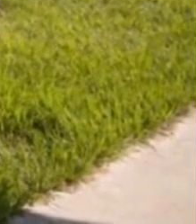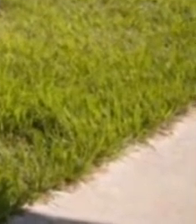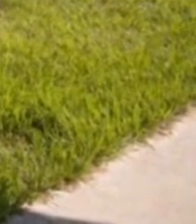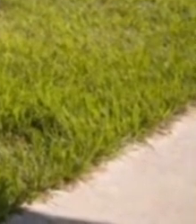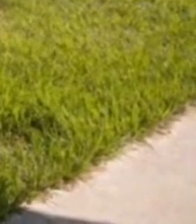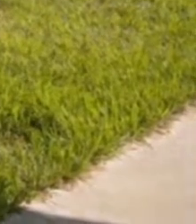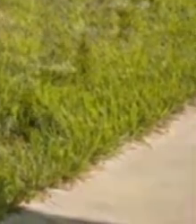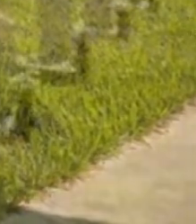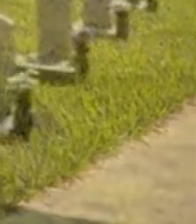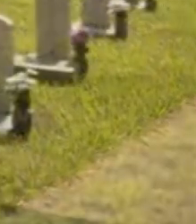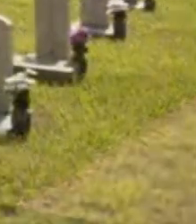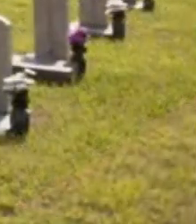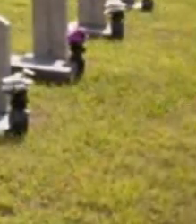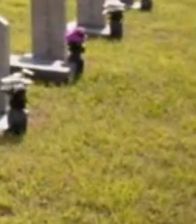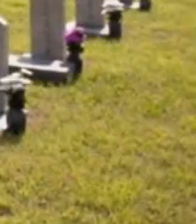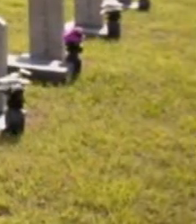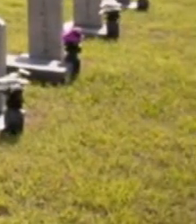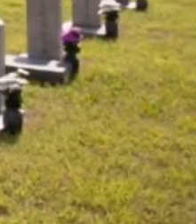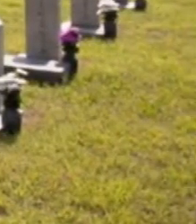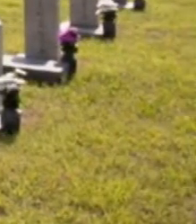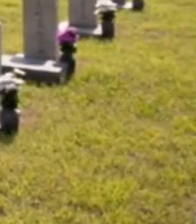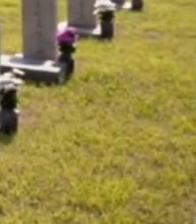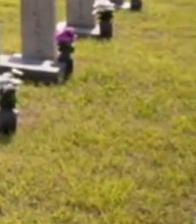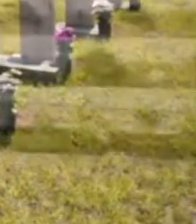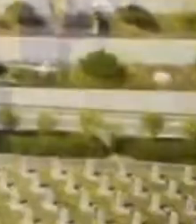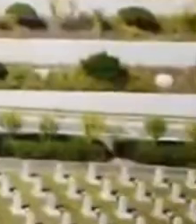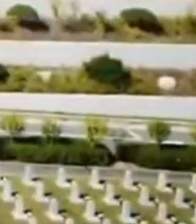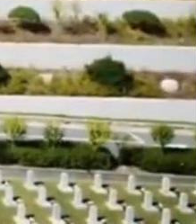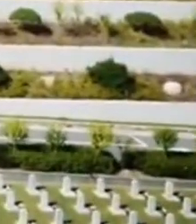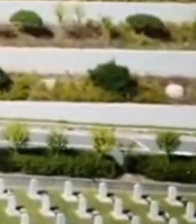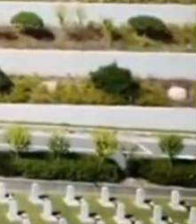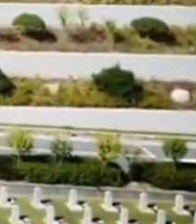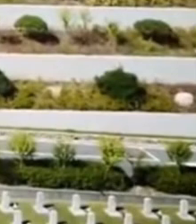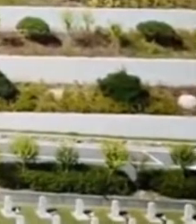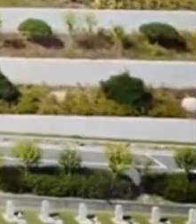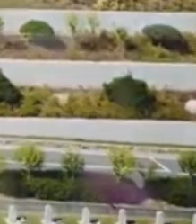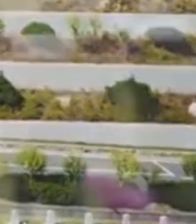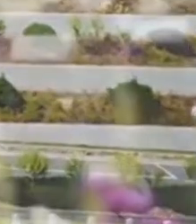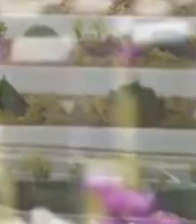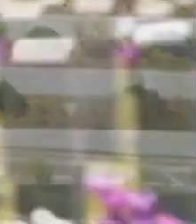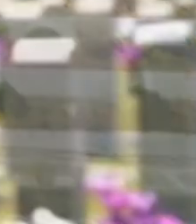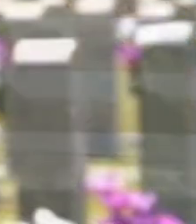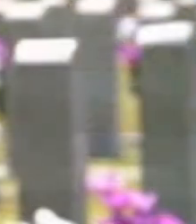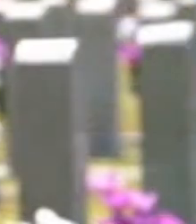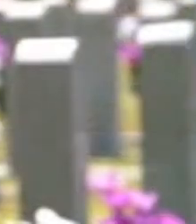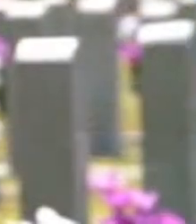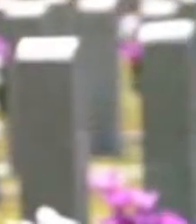기억하고 감사하겠습니다. 이 나라를 지켜준 숭고한 희생,